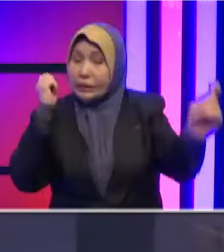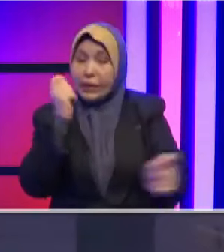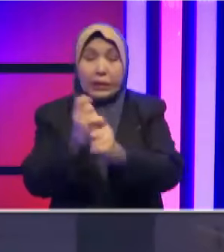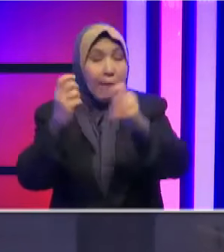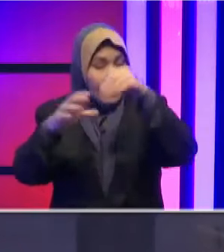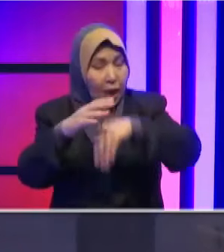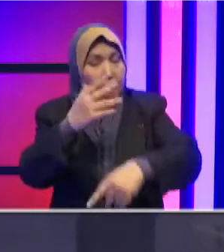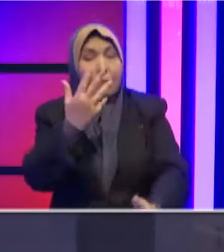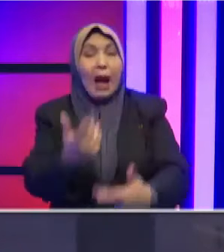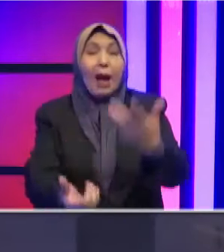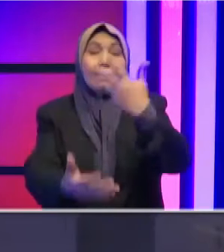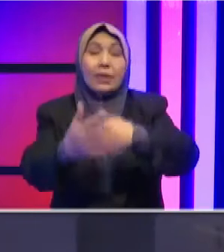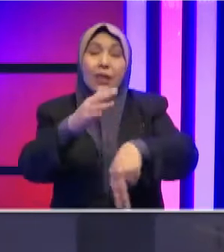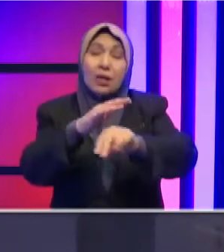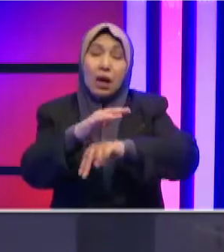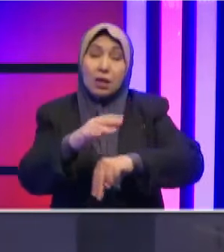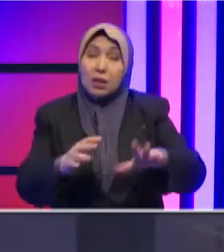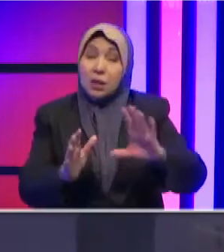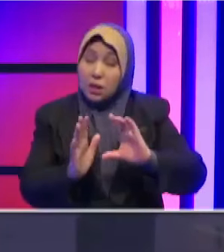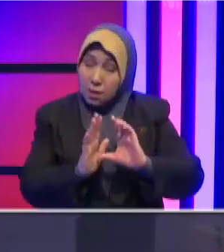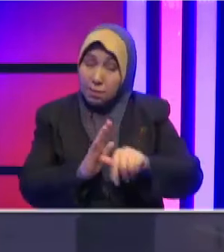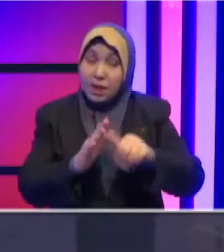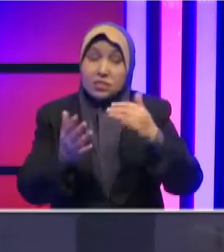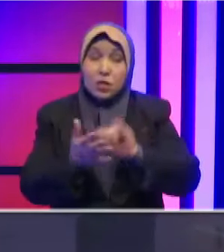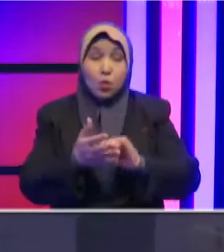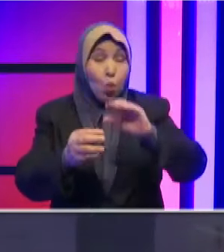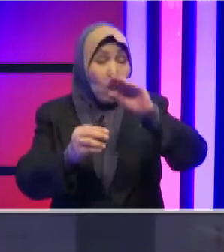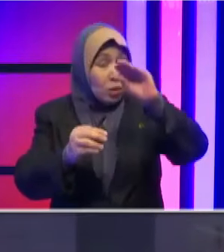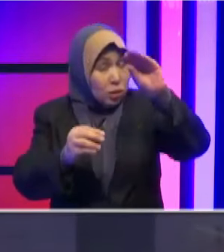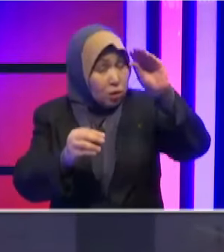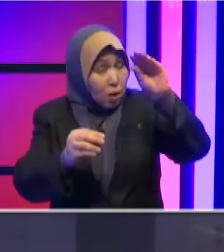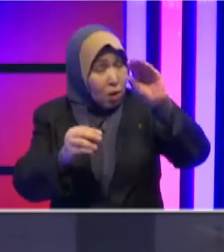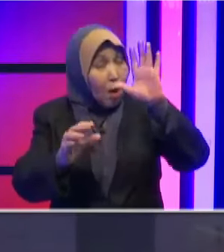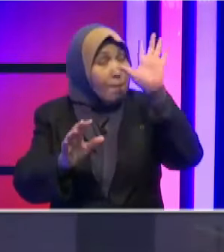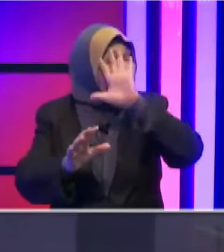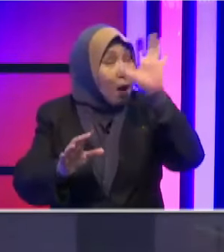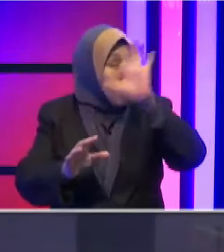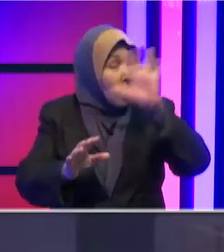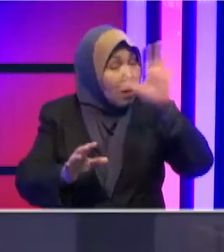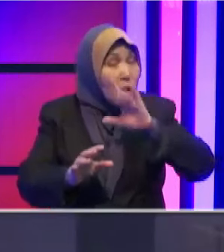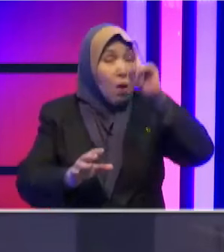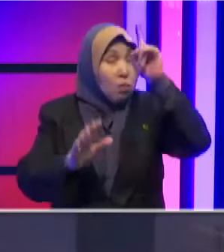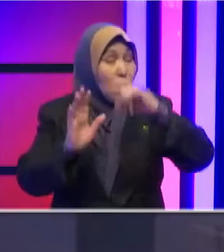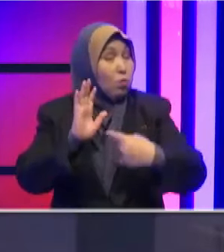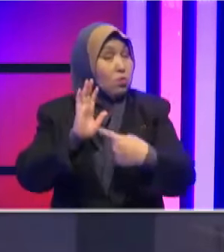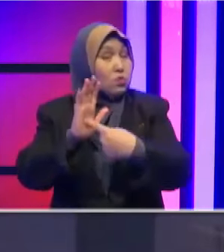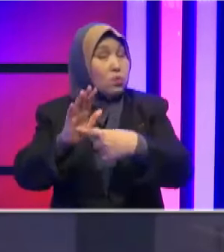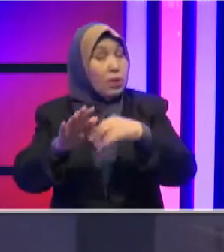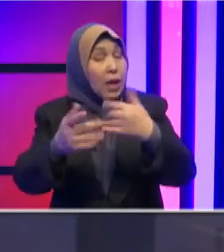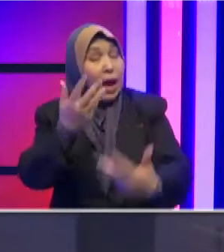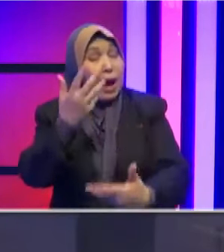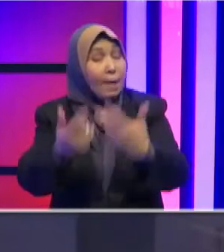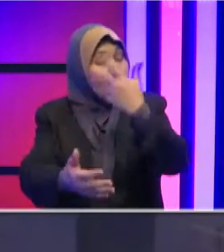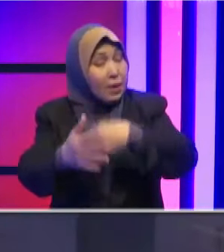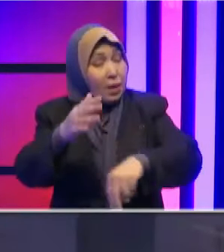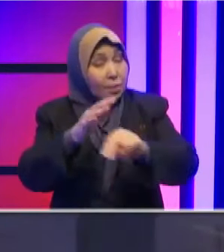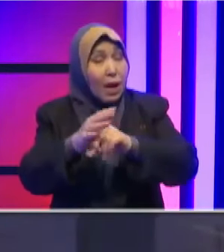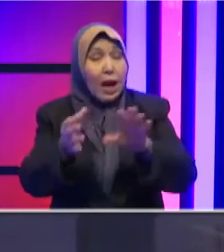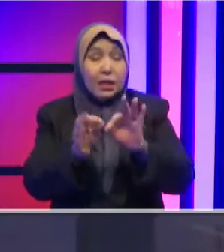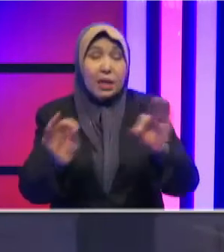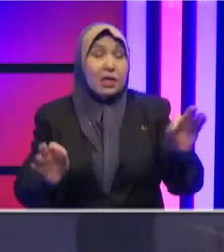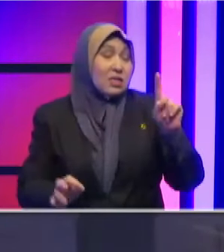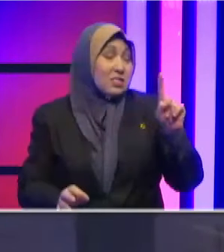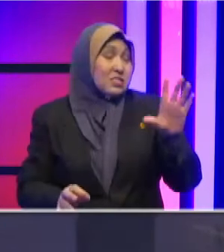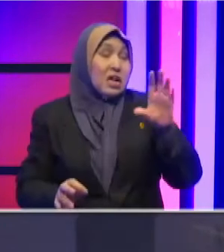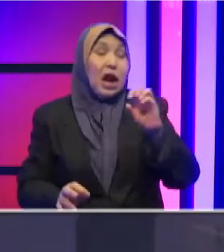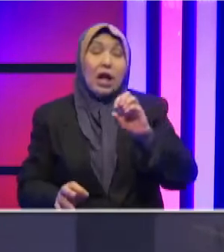dalam api neraka kemudian gambaran yang Wah tunjukkan di dalam api neraka tersebut pada ayat yang ke-100 Allah